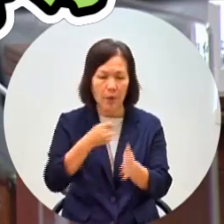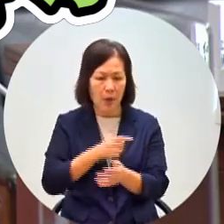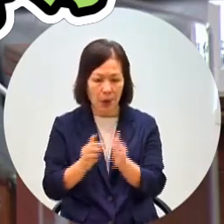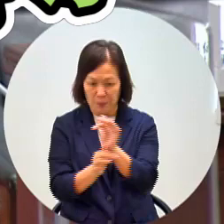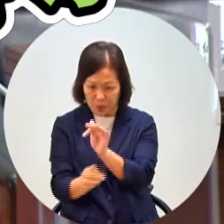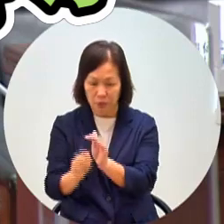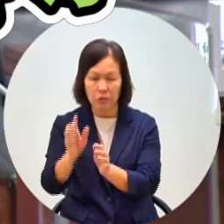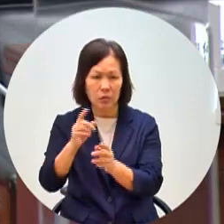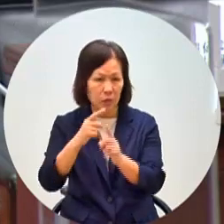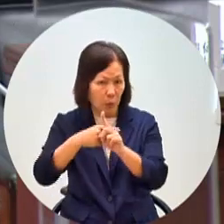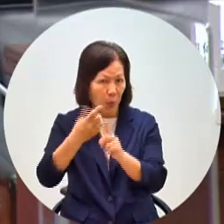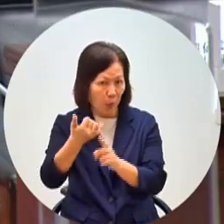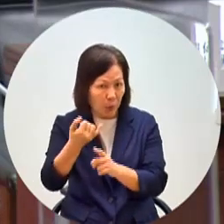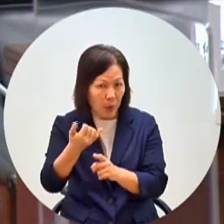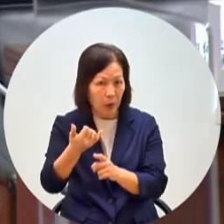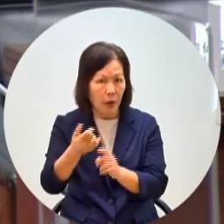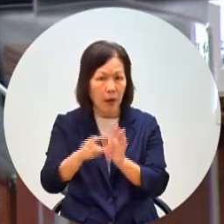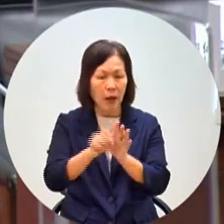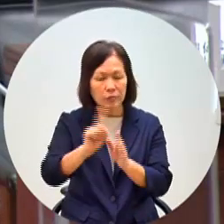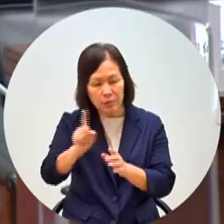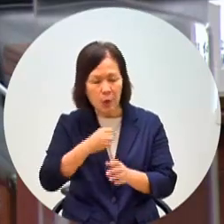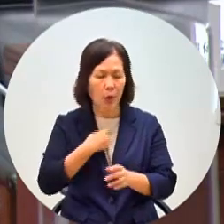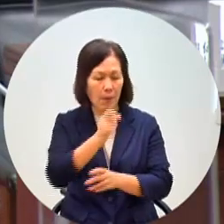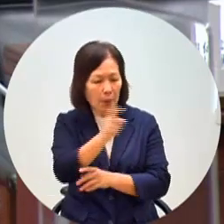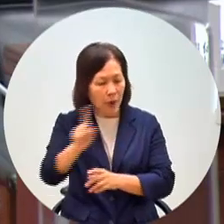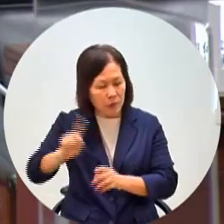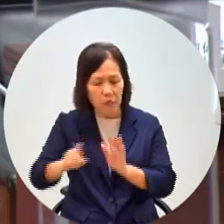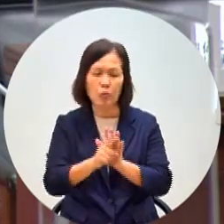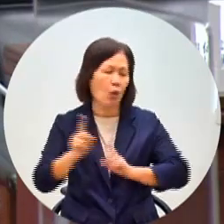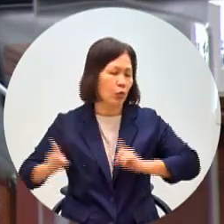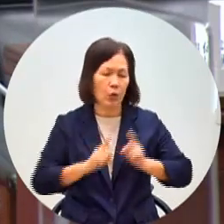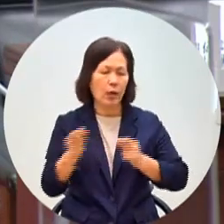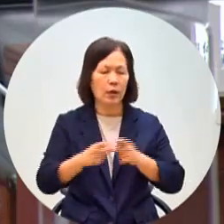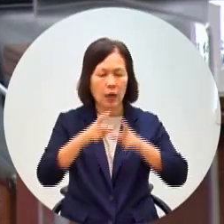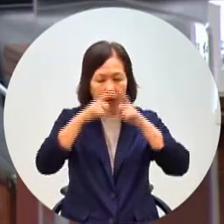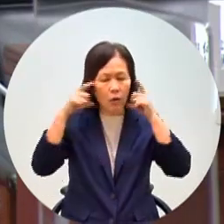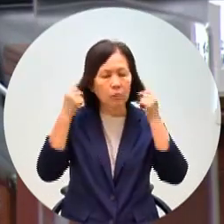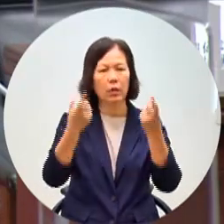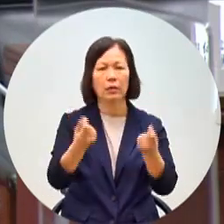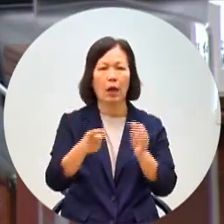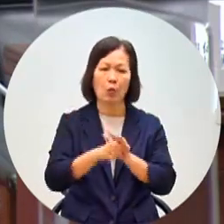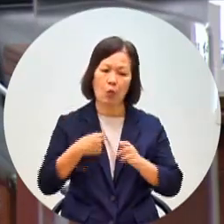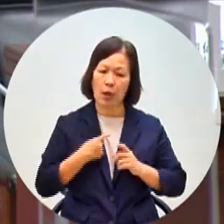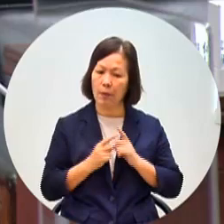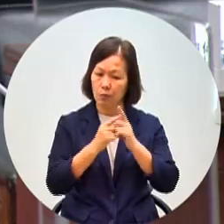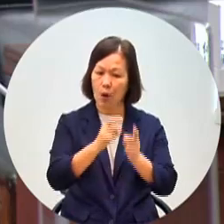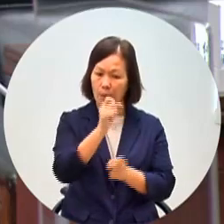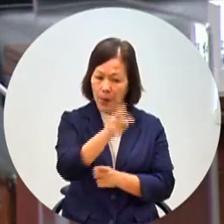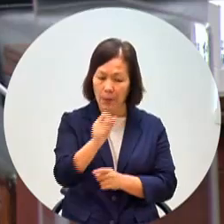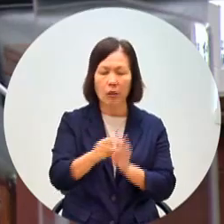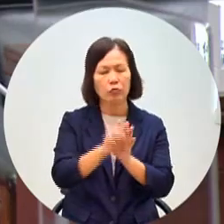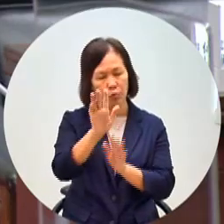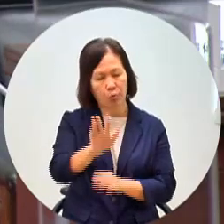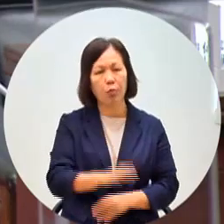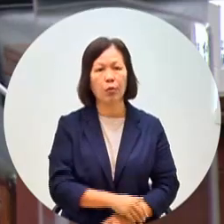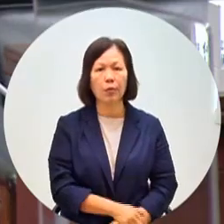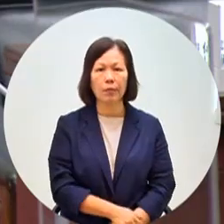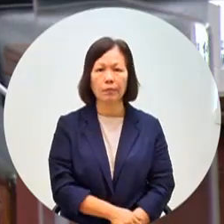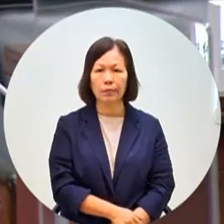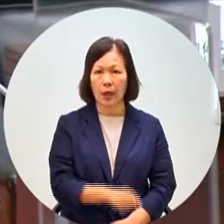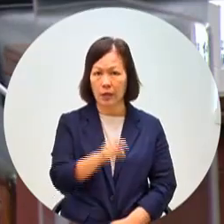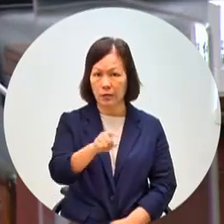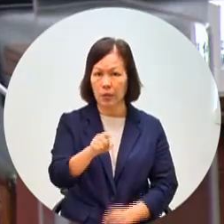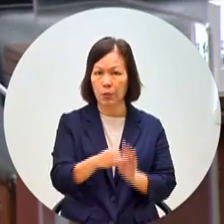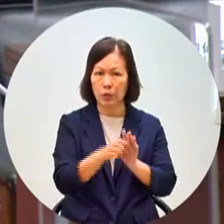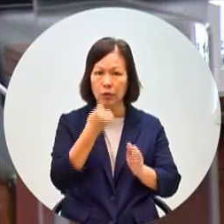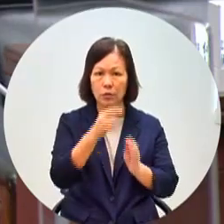好一点的，还是我要买什么都可以。就像现在的口罩，我要去买的买有，这个叫做快